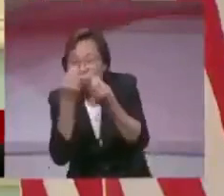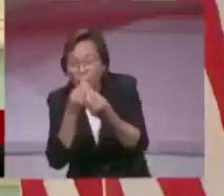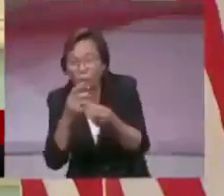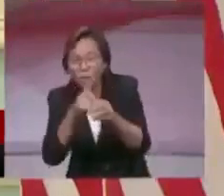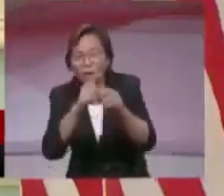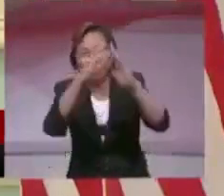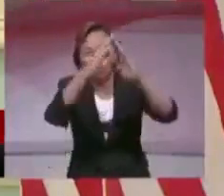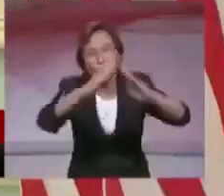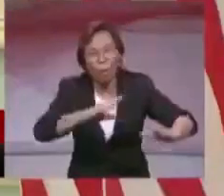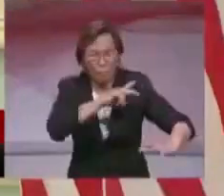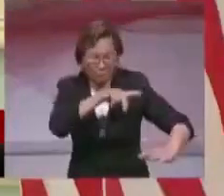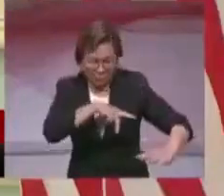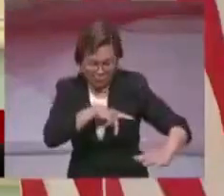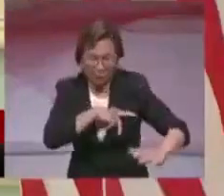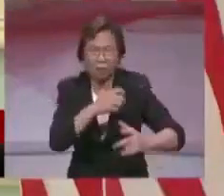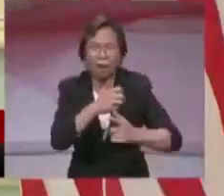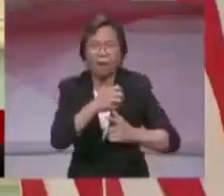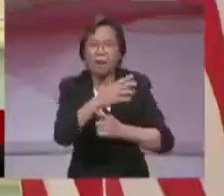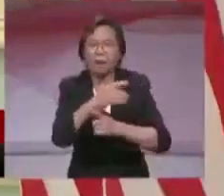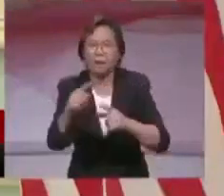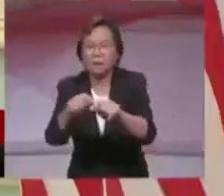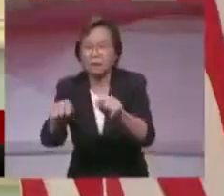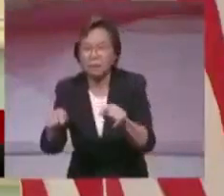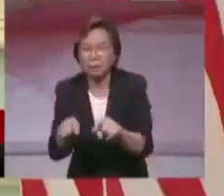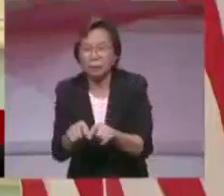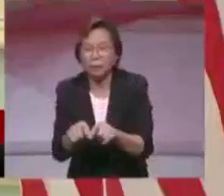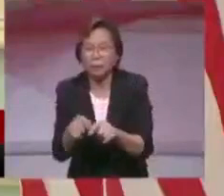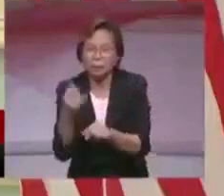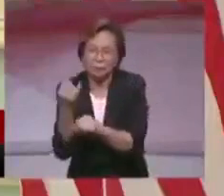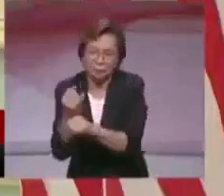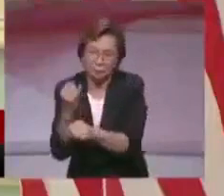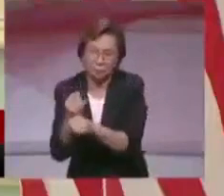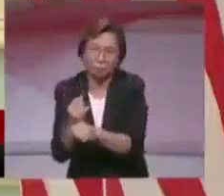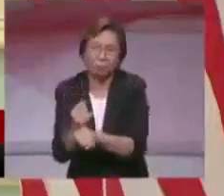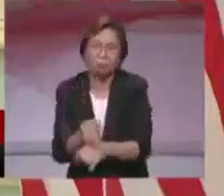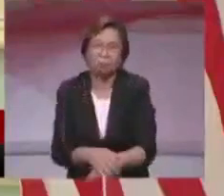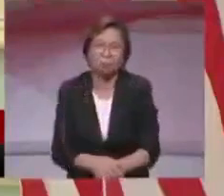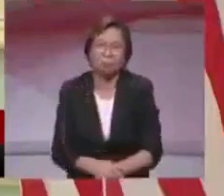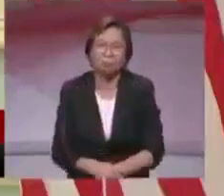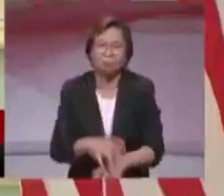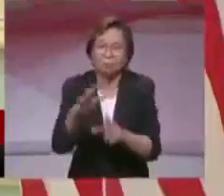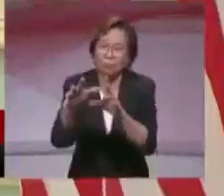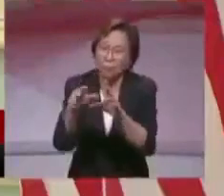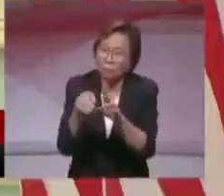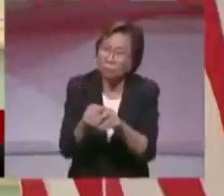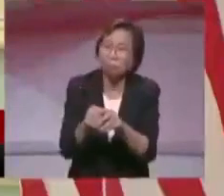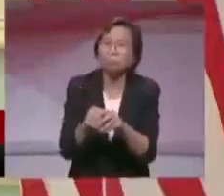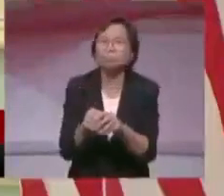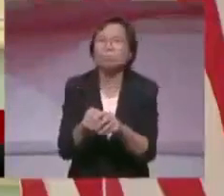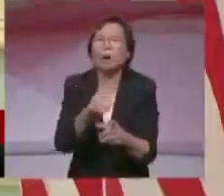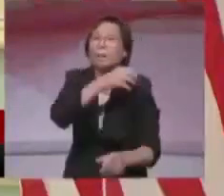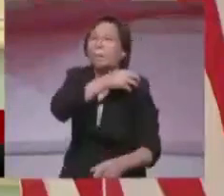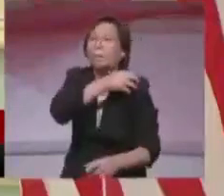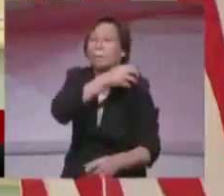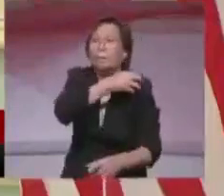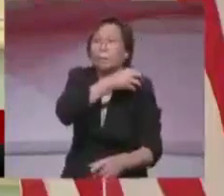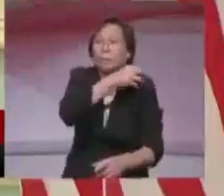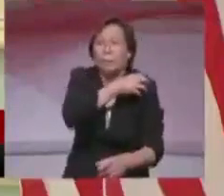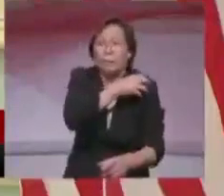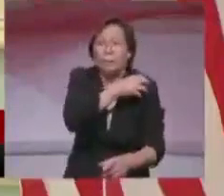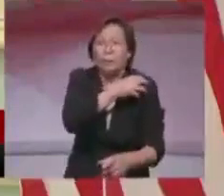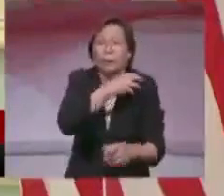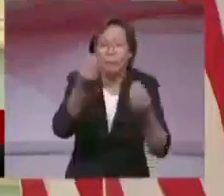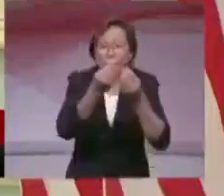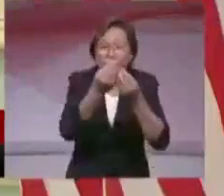kediaman persendirian dan tempat kediaman institusi. Ini termasuklah pegawai-pegawai